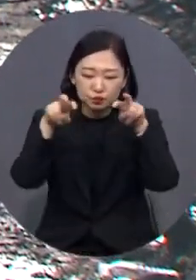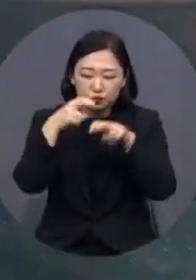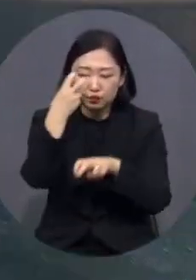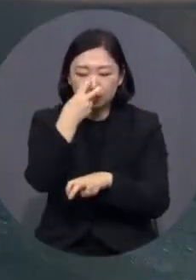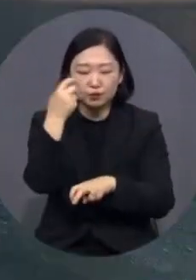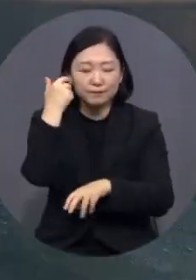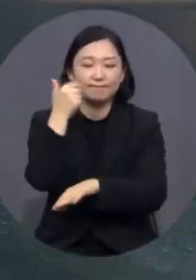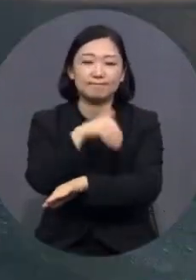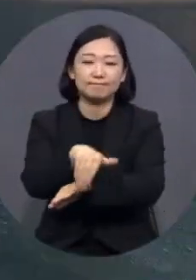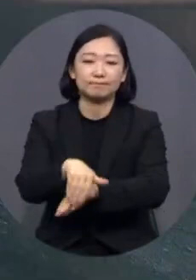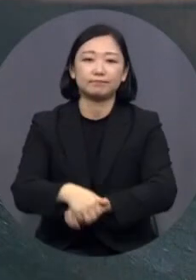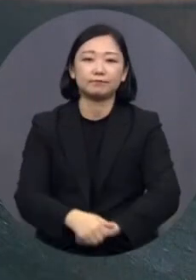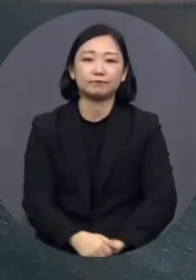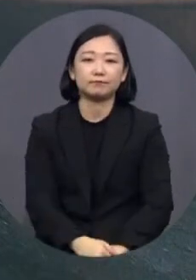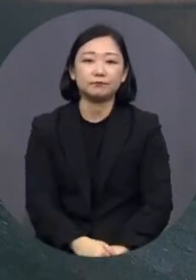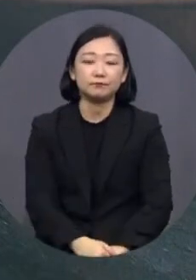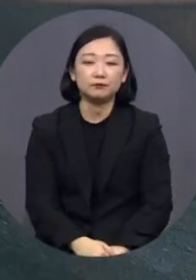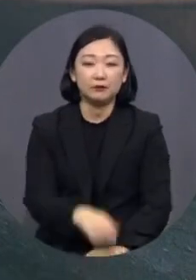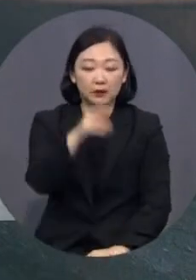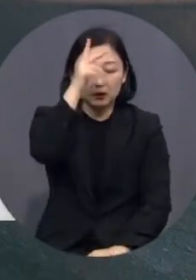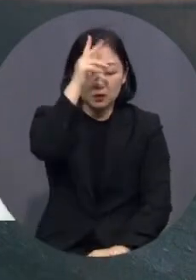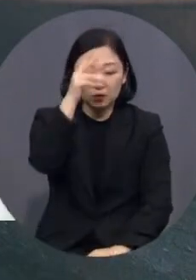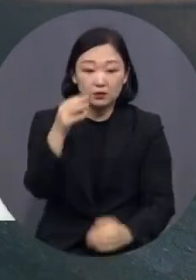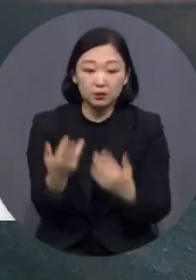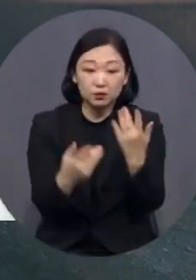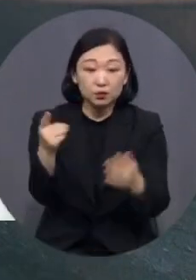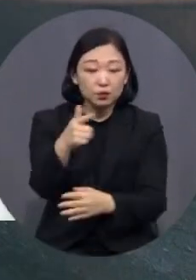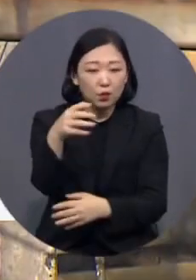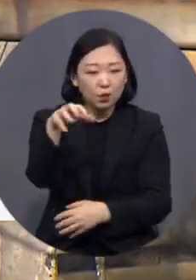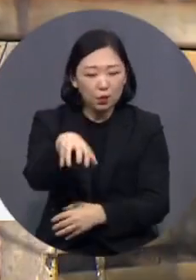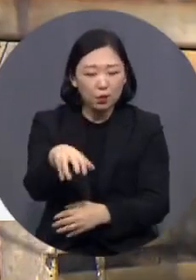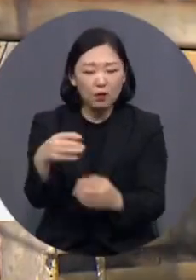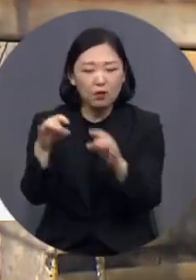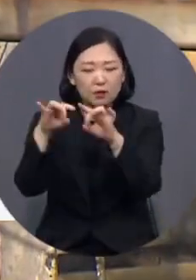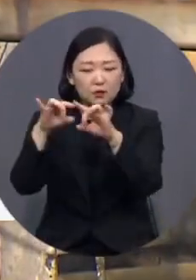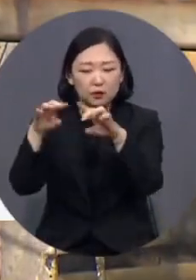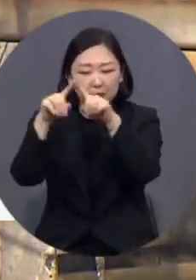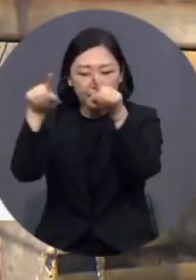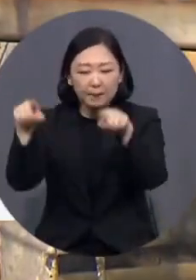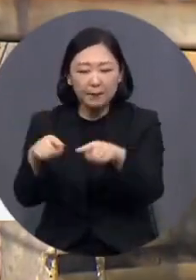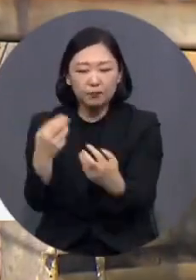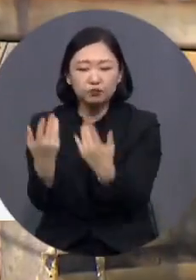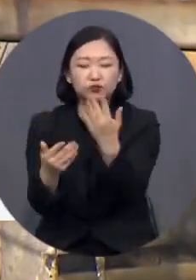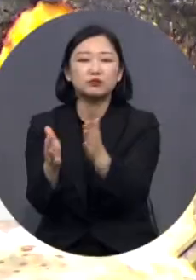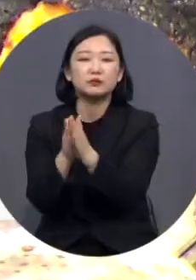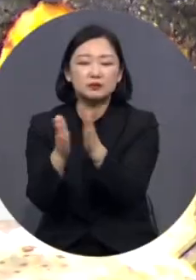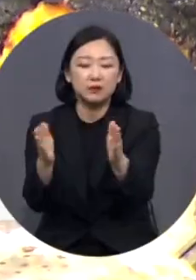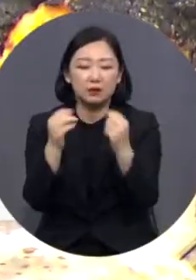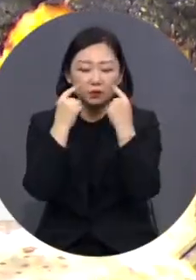있습니다. 경찰과 소방당국은 전기 분전함에서 불이 시작된 점을 바탕으로